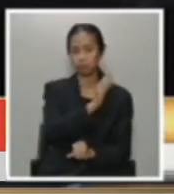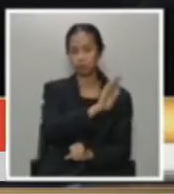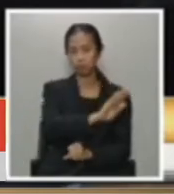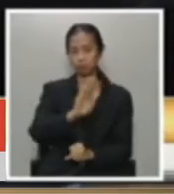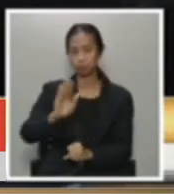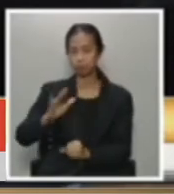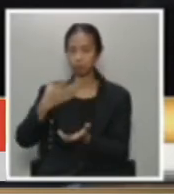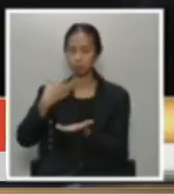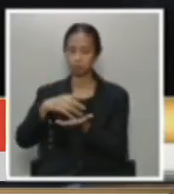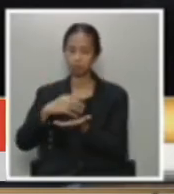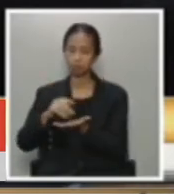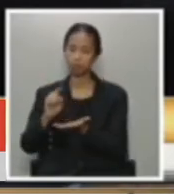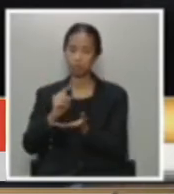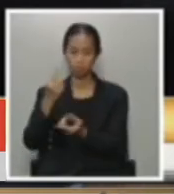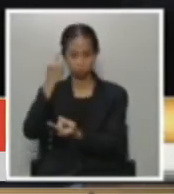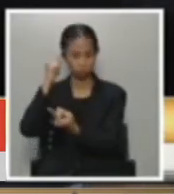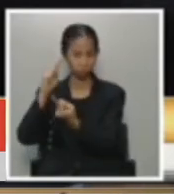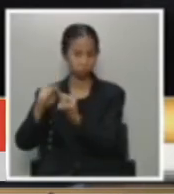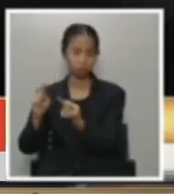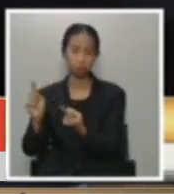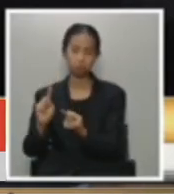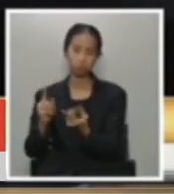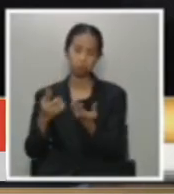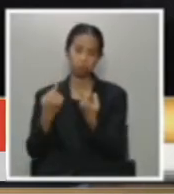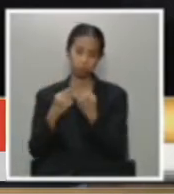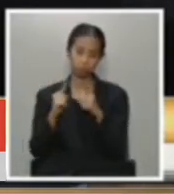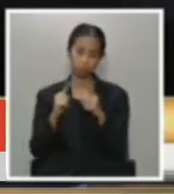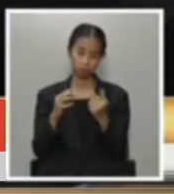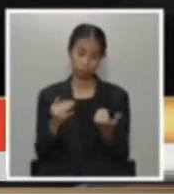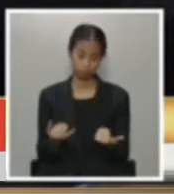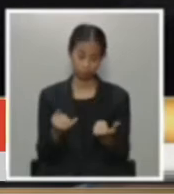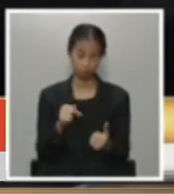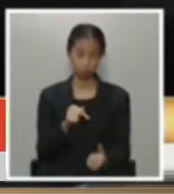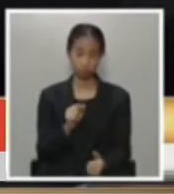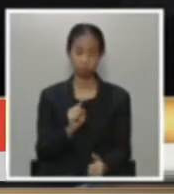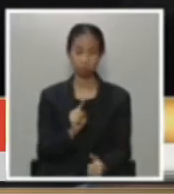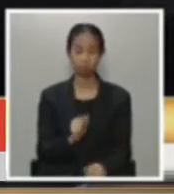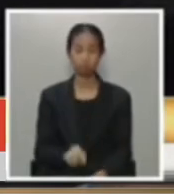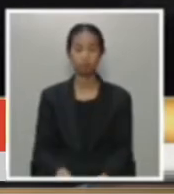งเป้าประสงค์คือเท่านั้นทีนี้ท่านดูนะฮะ